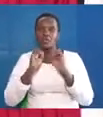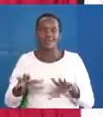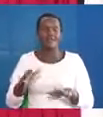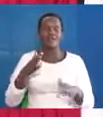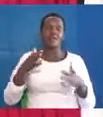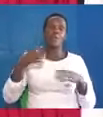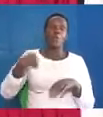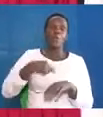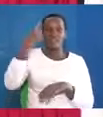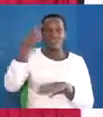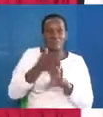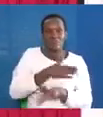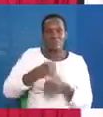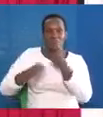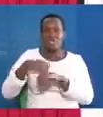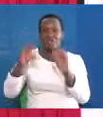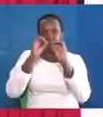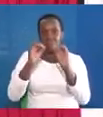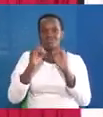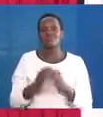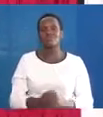before you act.